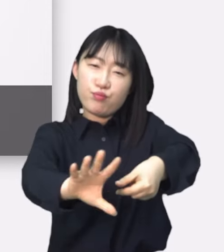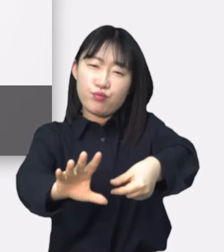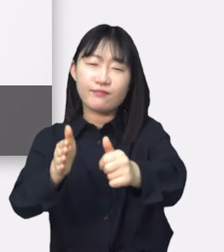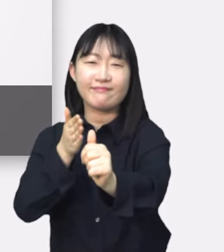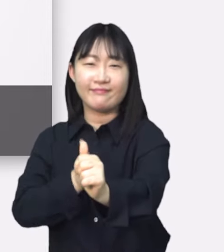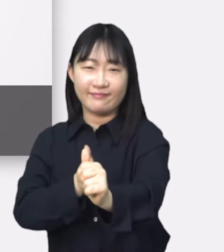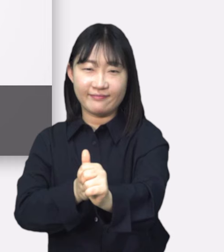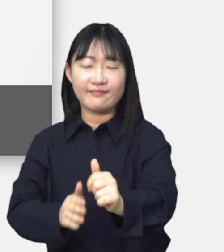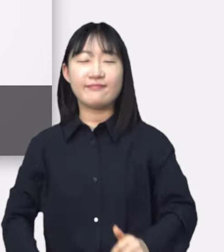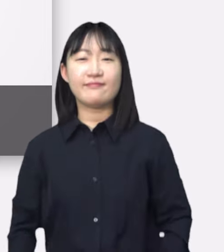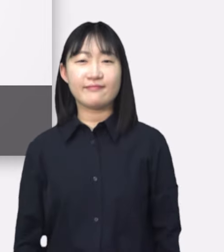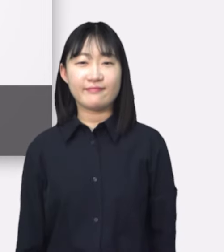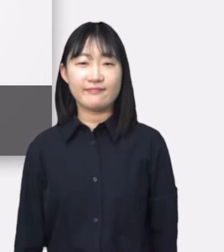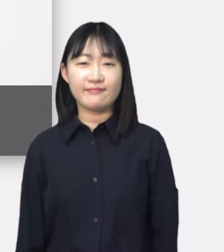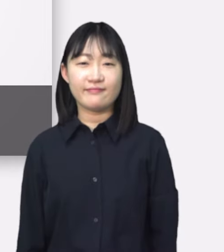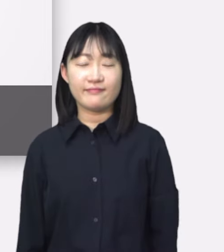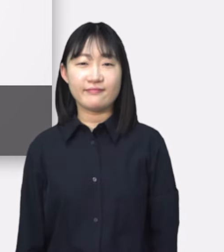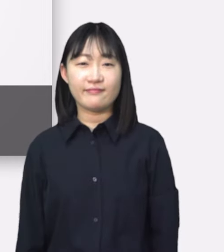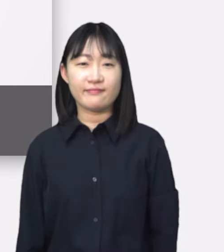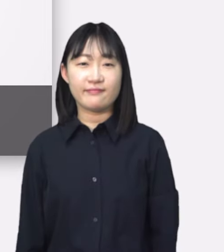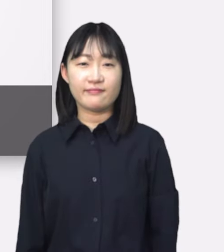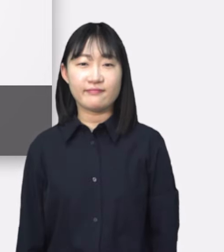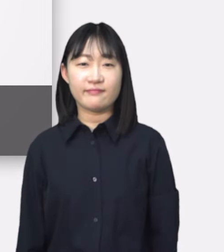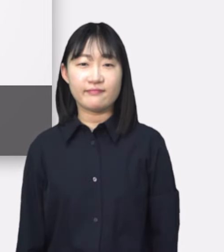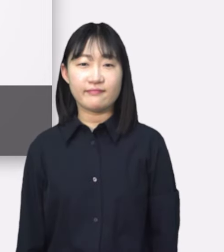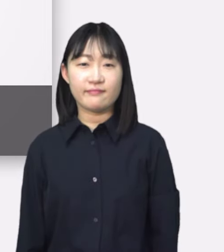열어 물을 완전히 빼주세요.